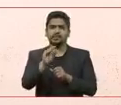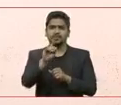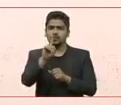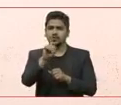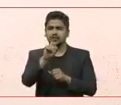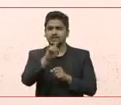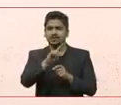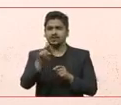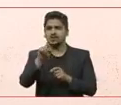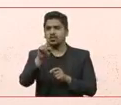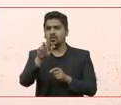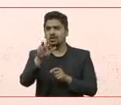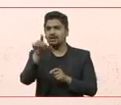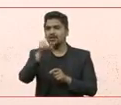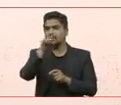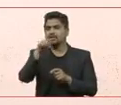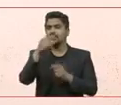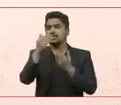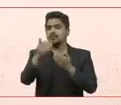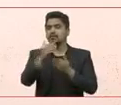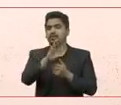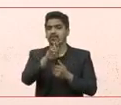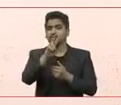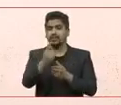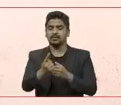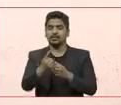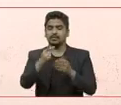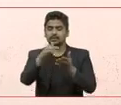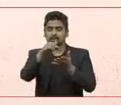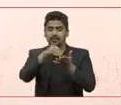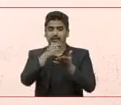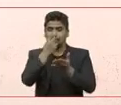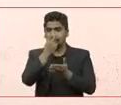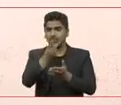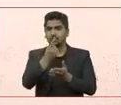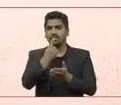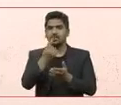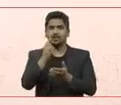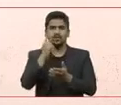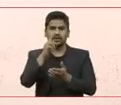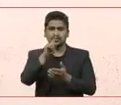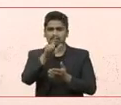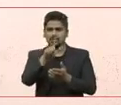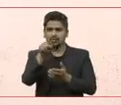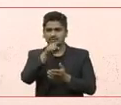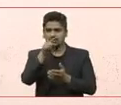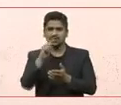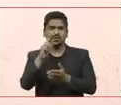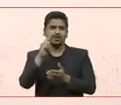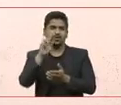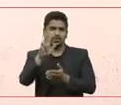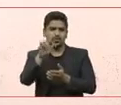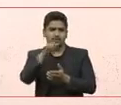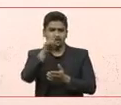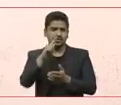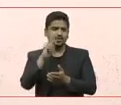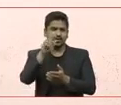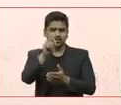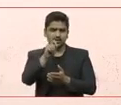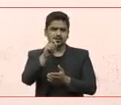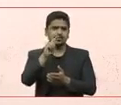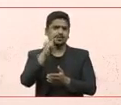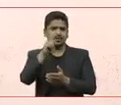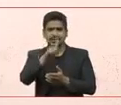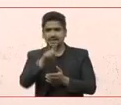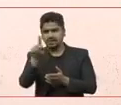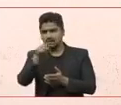10 देखि 18%सम्म। अब यो 2 हप्ताको डाटा हेर्नुहुन्छ भने कहिले 17%, कहिले 9%, कहिले 10%, कहिले